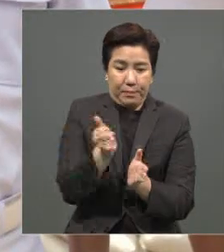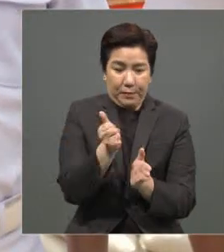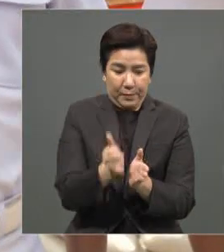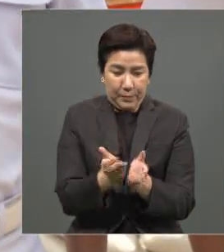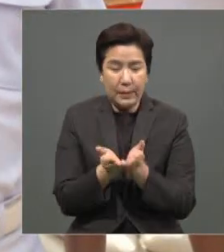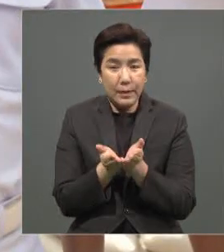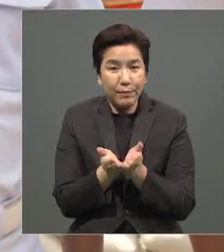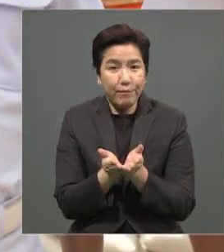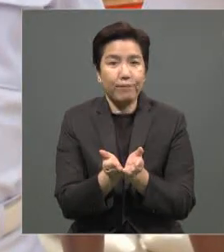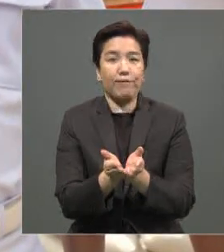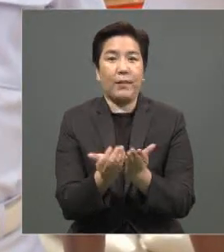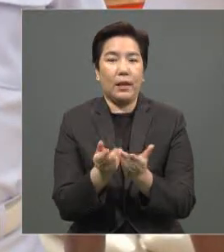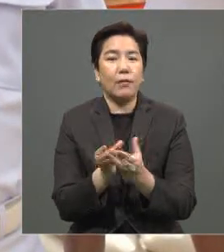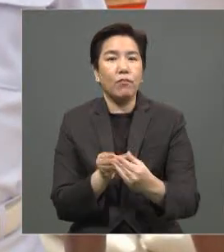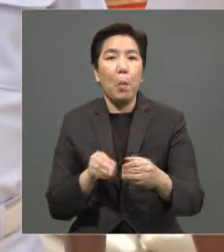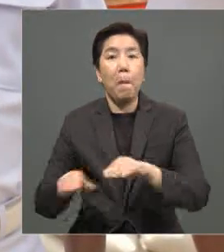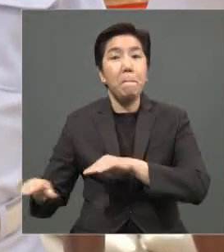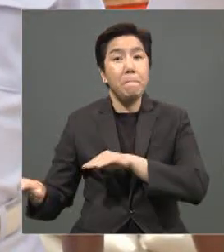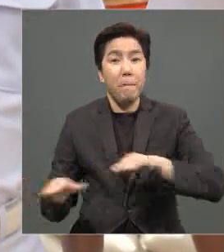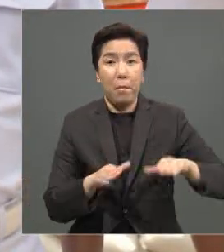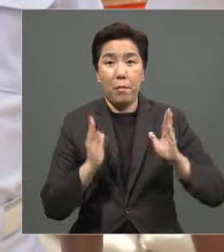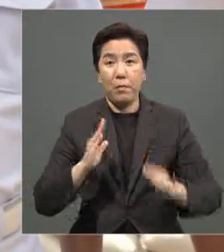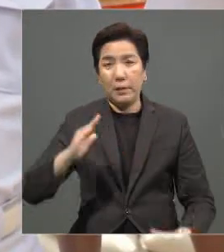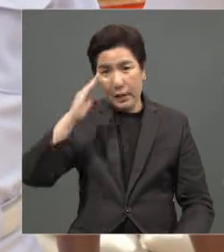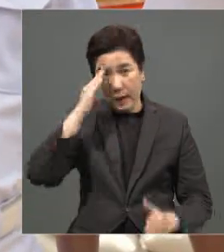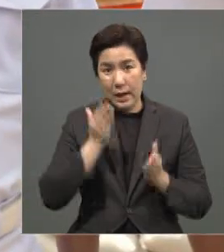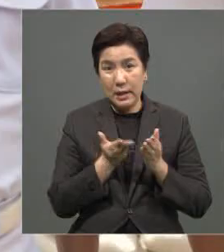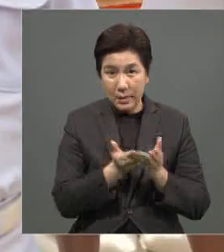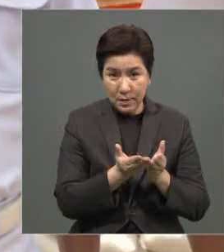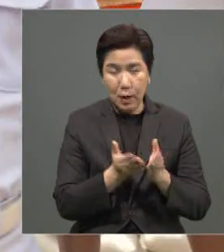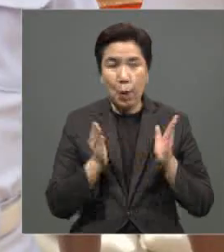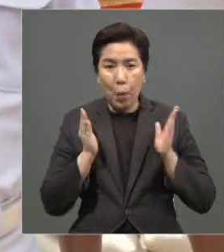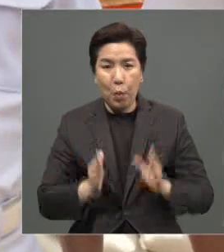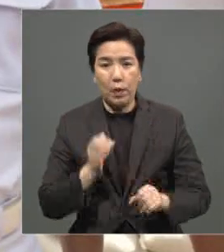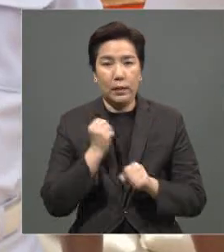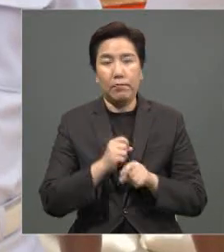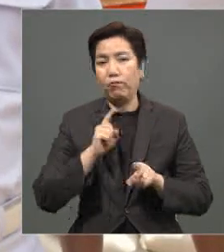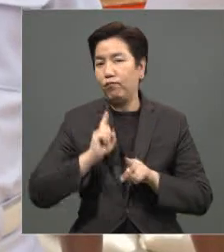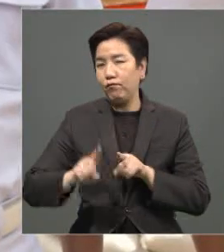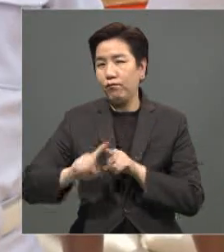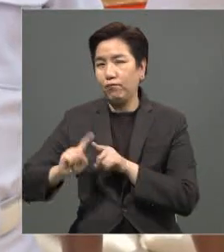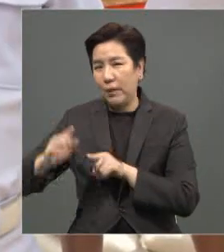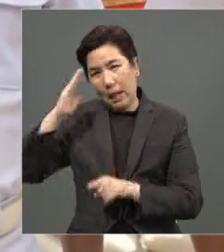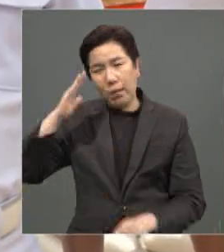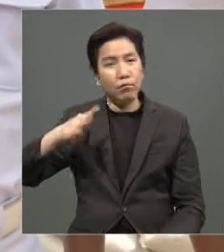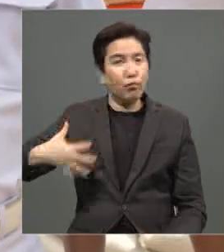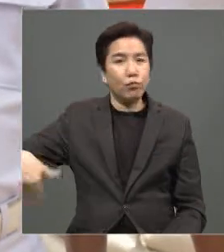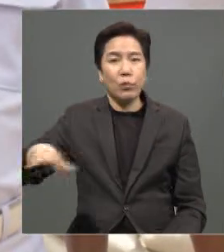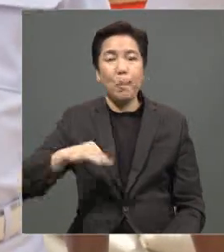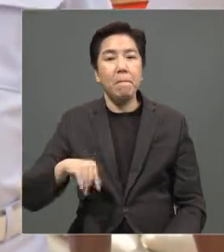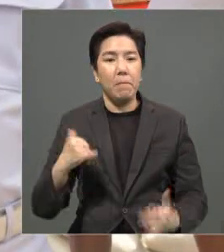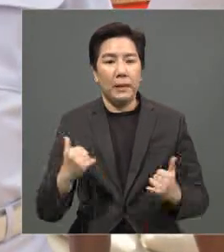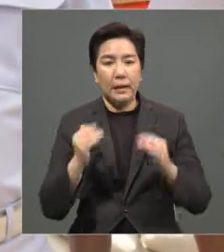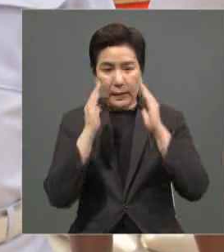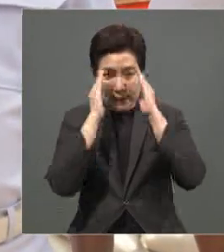ารคความพร้อมของกำลังพลและเรือทุกลำกำลังพลทุกนายมีความ